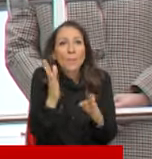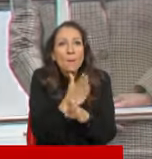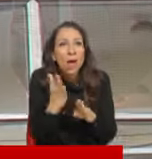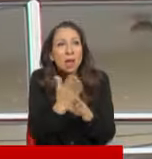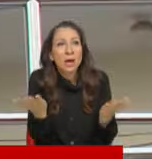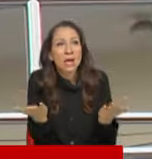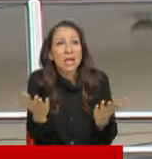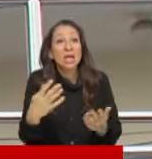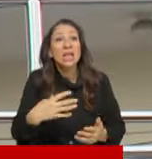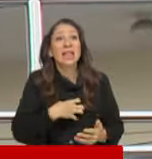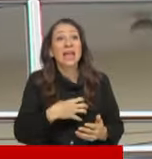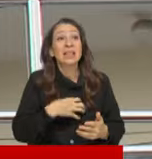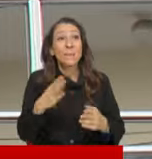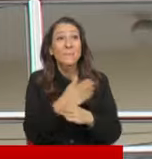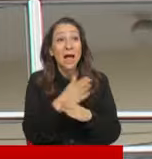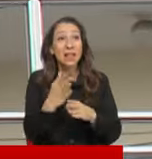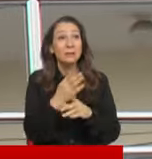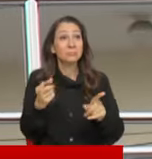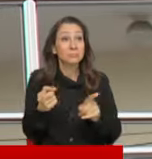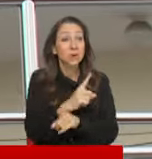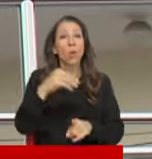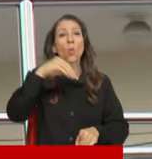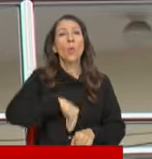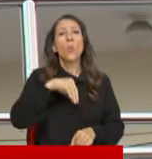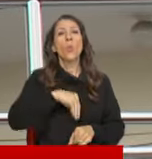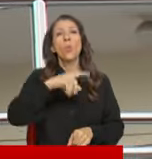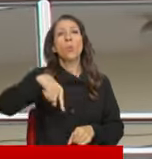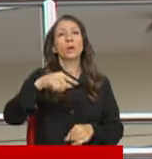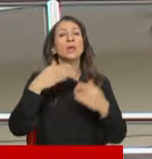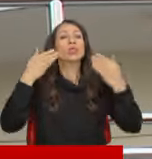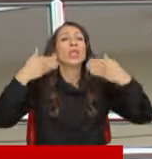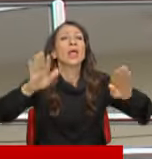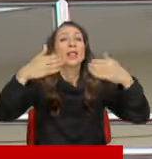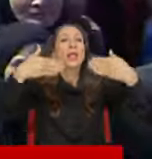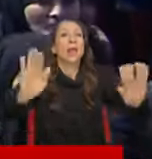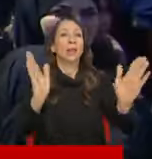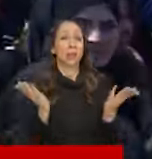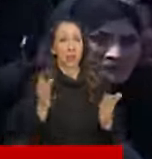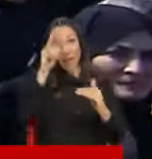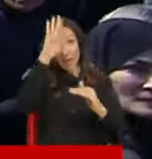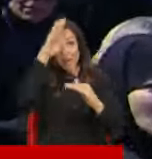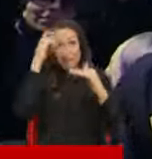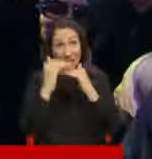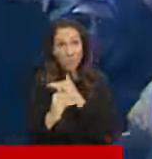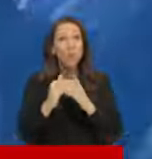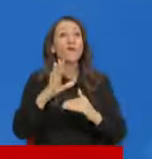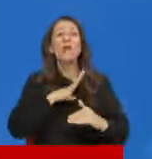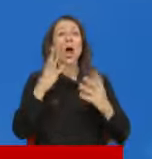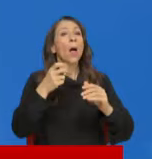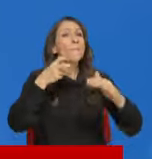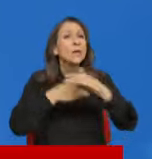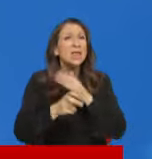malı kendi malları mülkleri zannediyorlar yahut değil değil İstanbul'daki mevcut